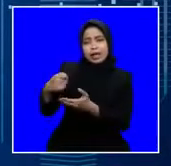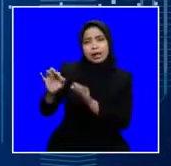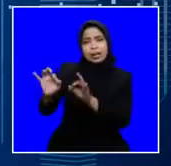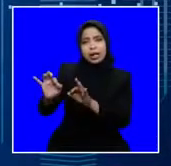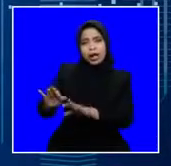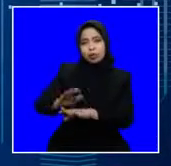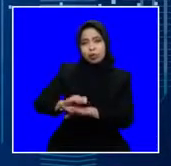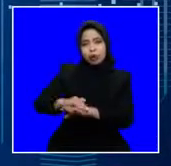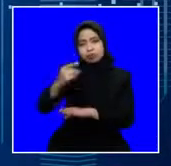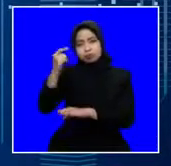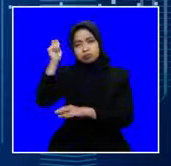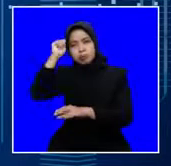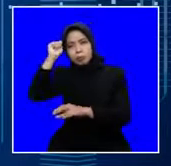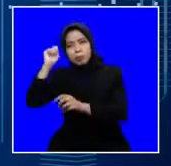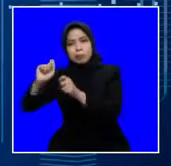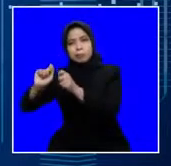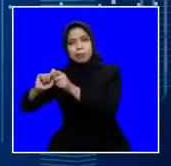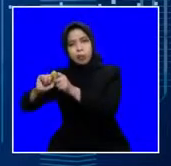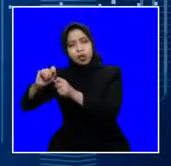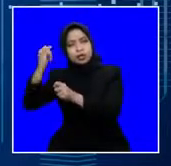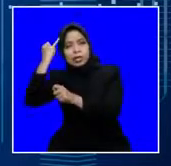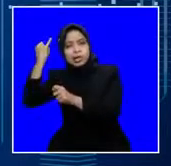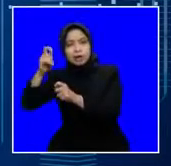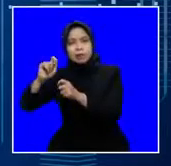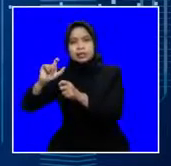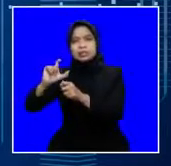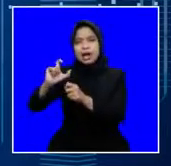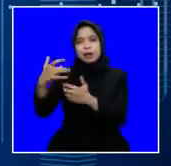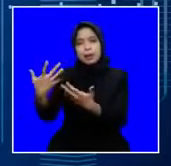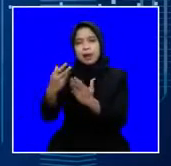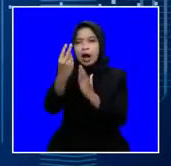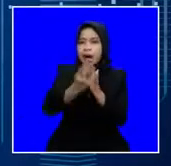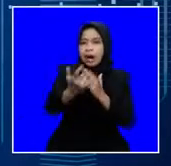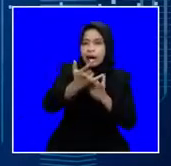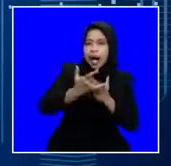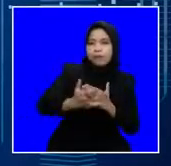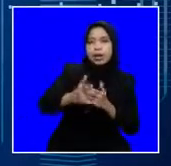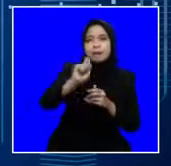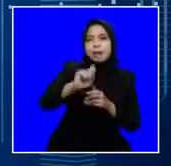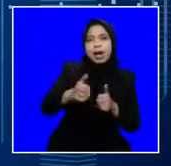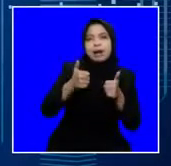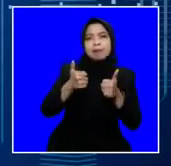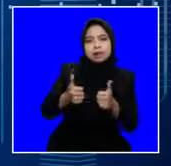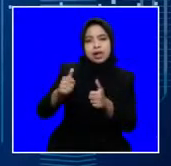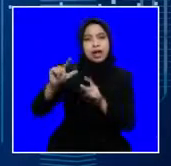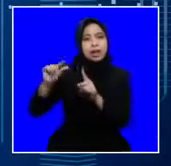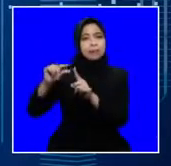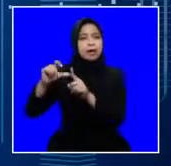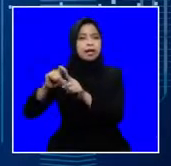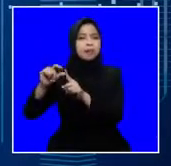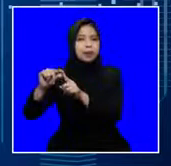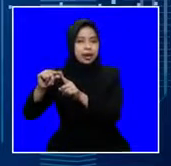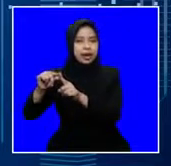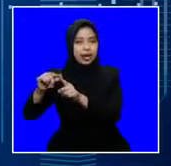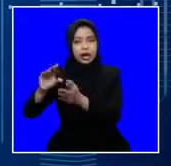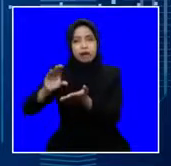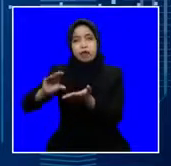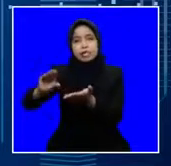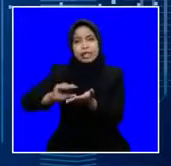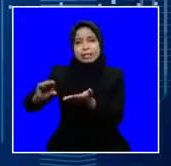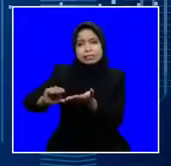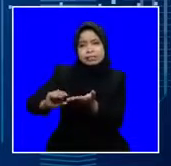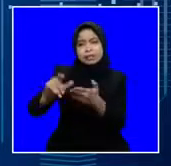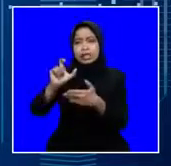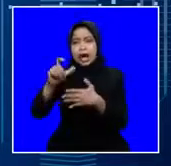melakukan inisiatif untuk memperluas penggunaan dana abadi LPDP dari sisi hasil investasinya